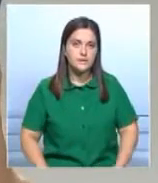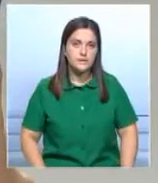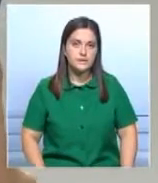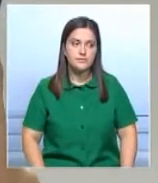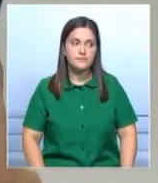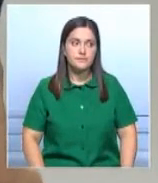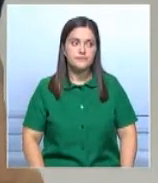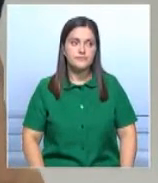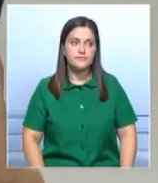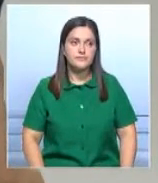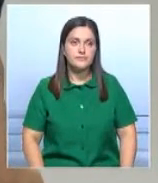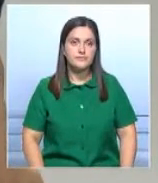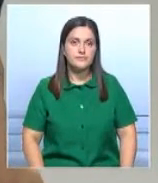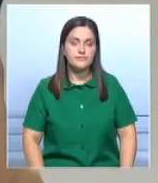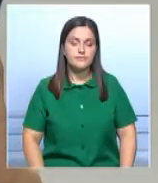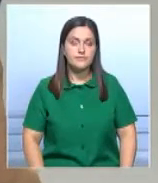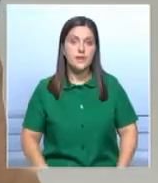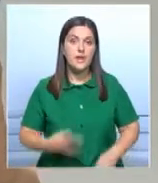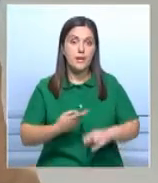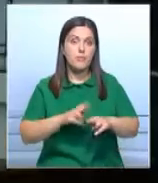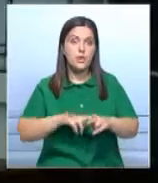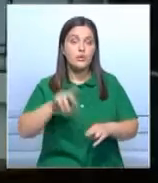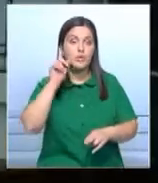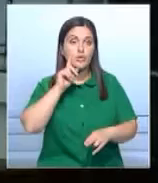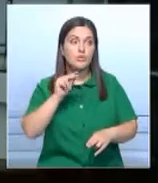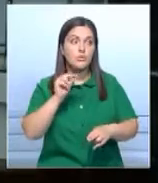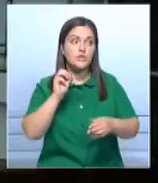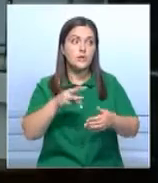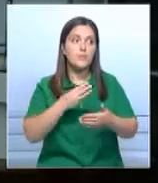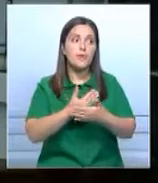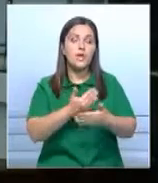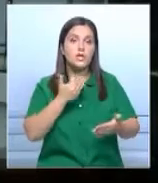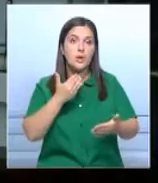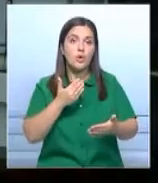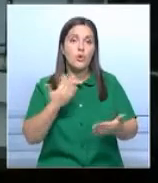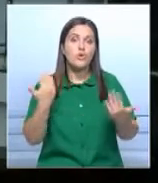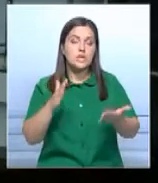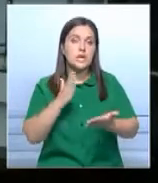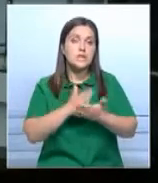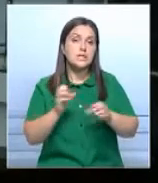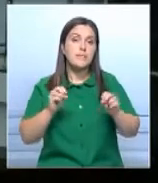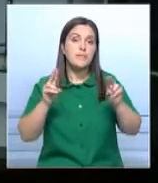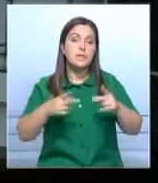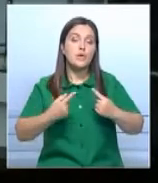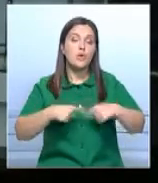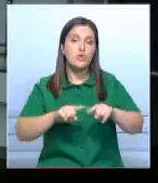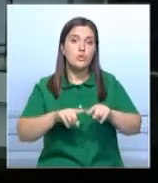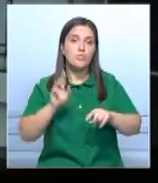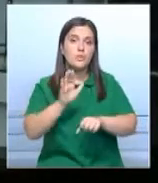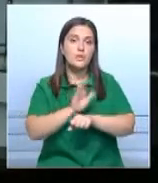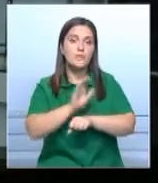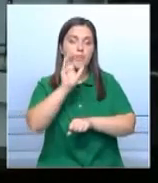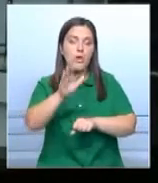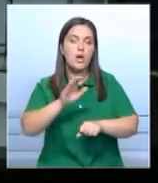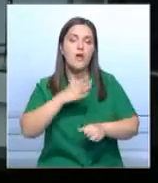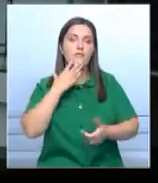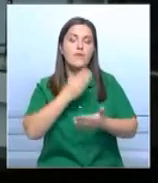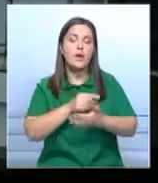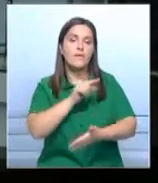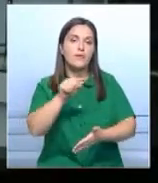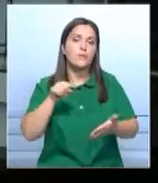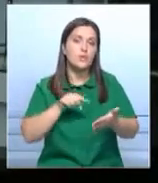что эта форма наиболее удобна, чем прежняя, потому что уже есть координирующий орган, которому можно будет направлять все свои вопросы, потому